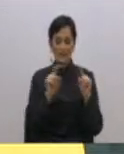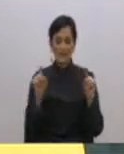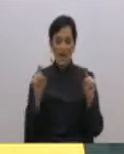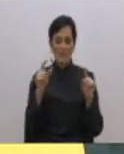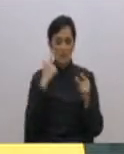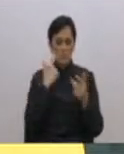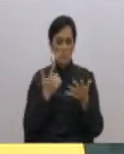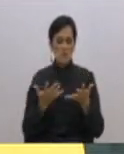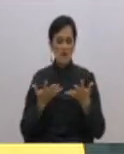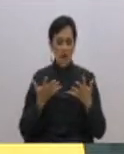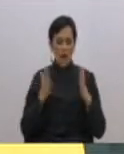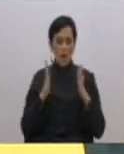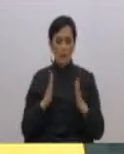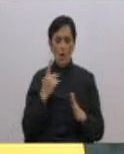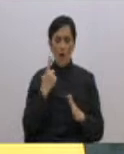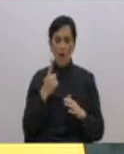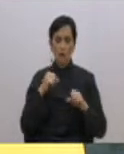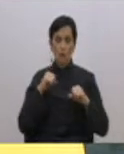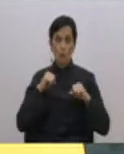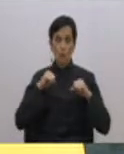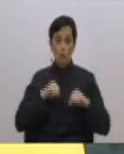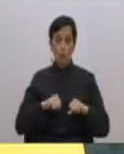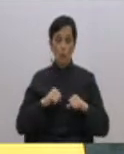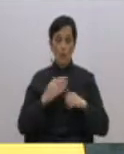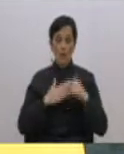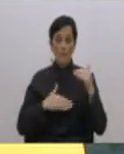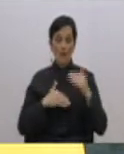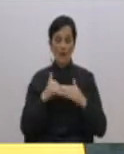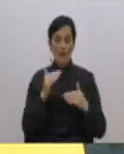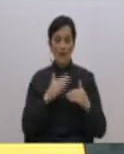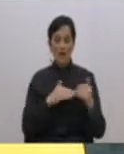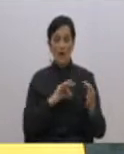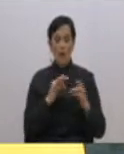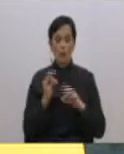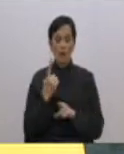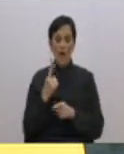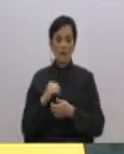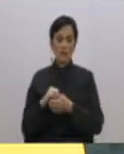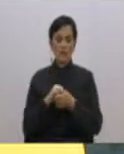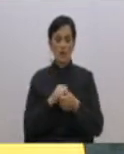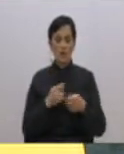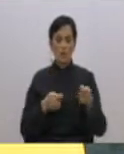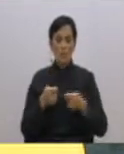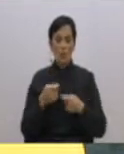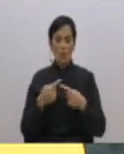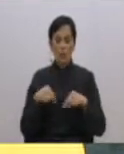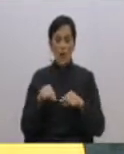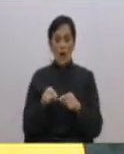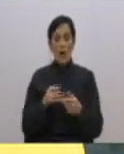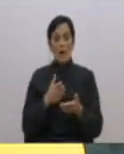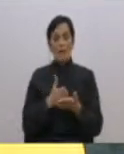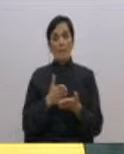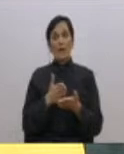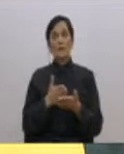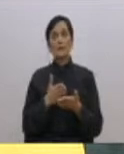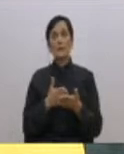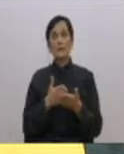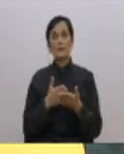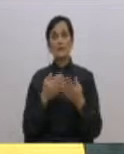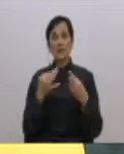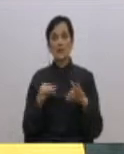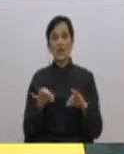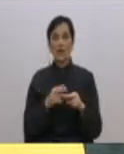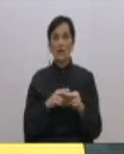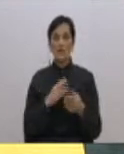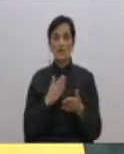Კაფიოდ განისაზღვრა ერთი უფლების ან უფლებათა კატეგორიის მიმართ მხოლოდ ერთი კოლექტიური ორგანიზაციის არსებობის დაშვება და ეს